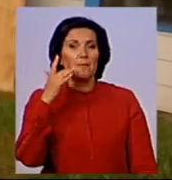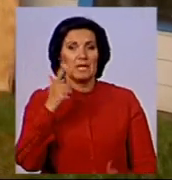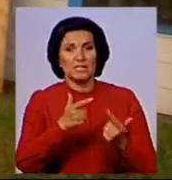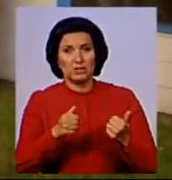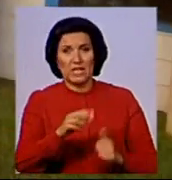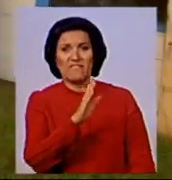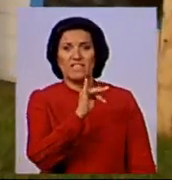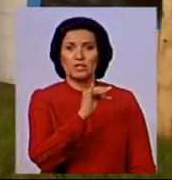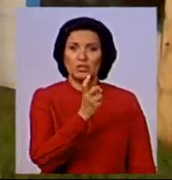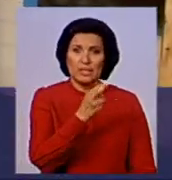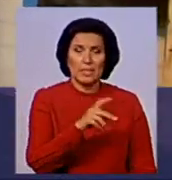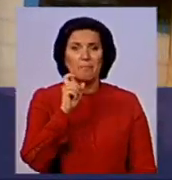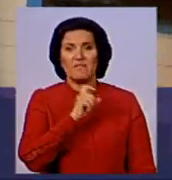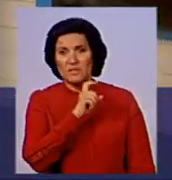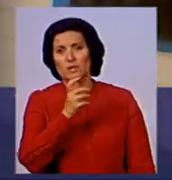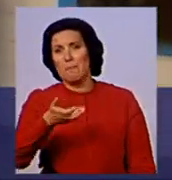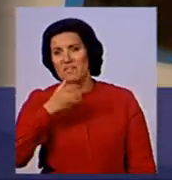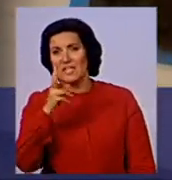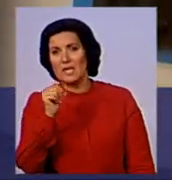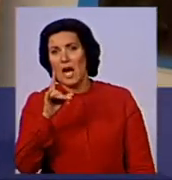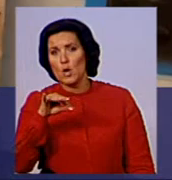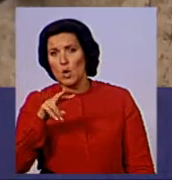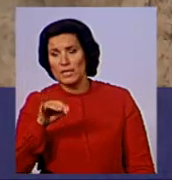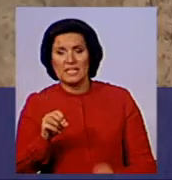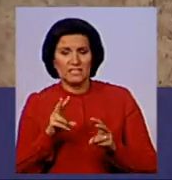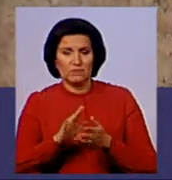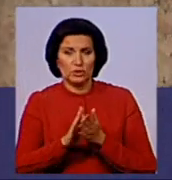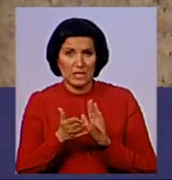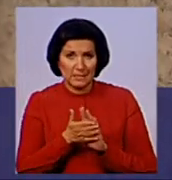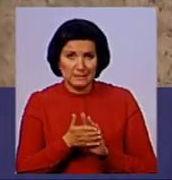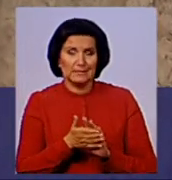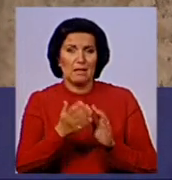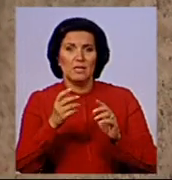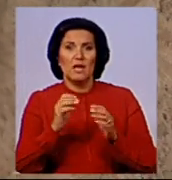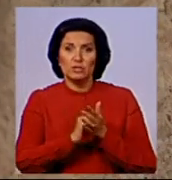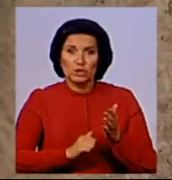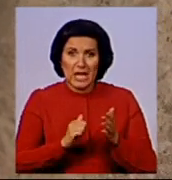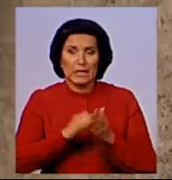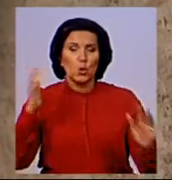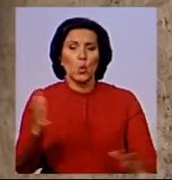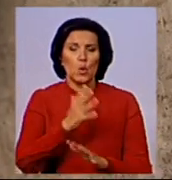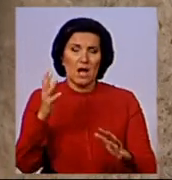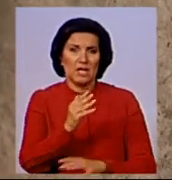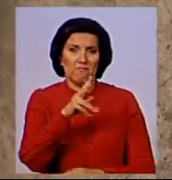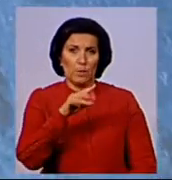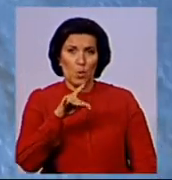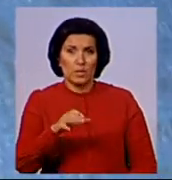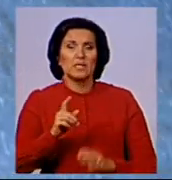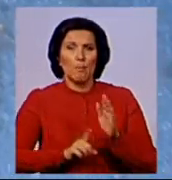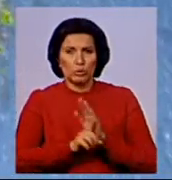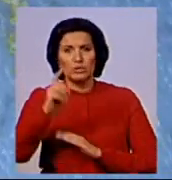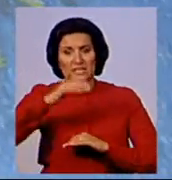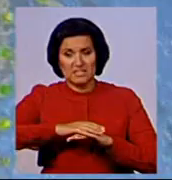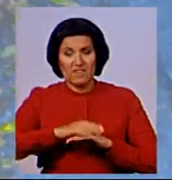американських штатах Вірджинія, Північна та Південна Кароліна – надзвичайний стан через ураган Флоренс. Починається надвечір, кажуть синоптики, нині ж стихія